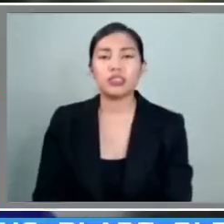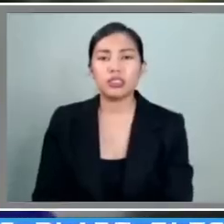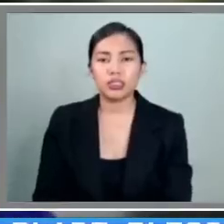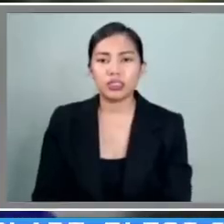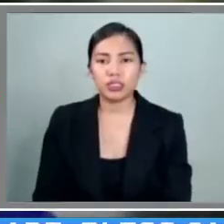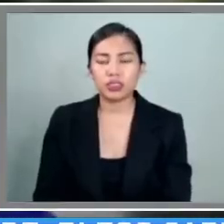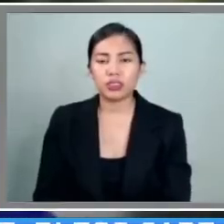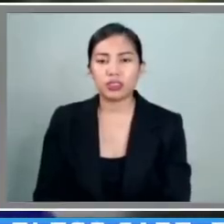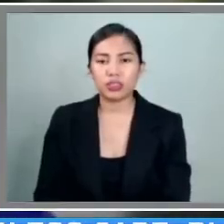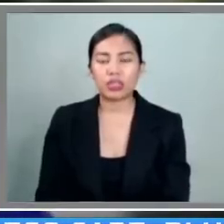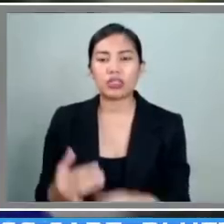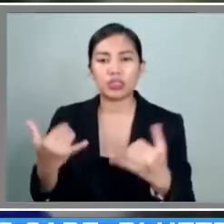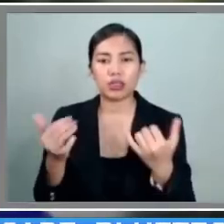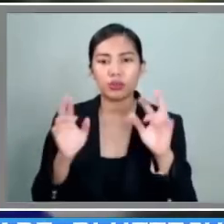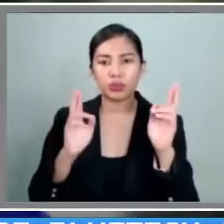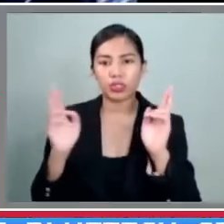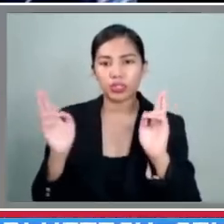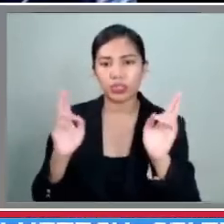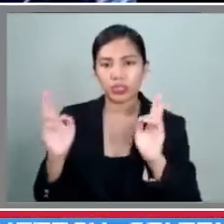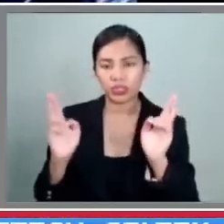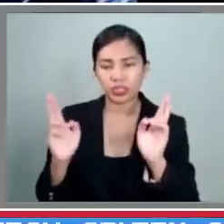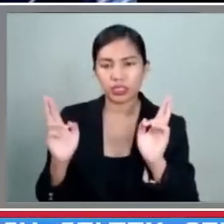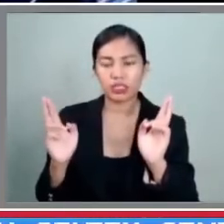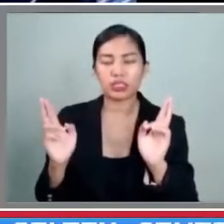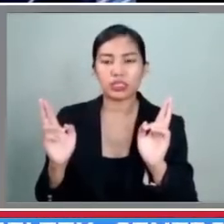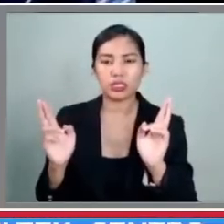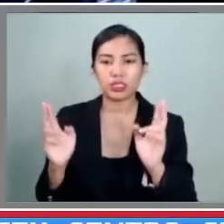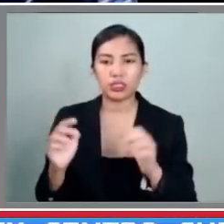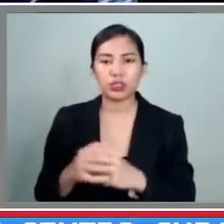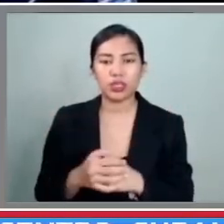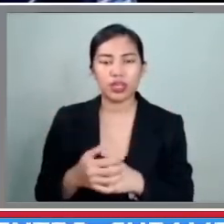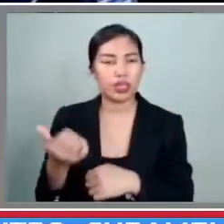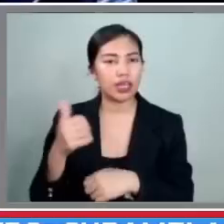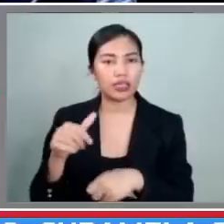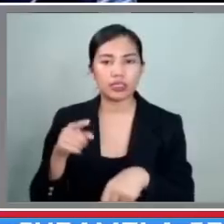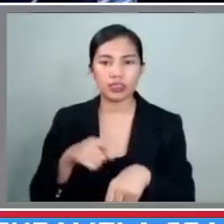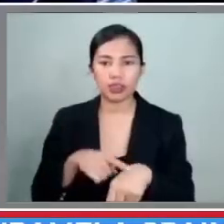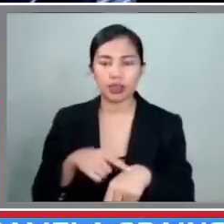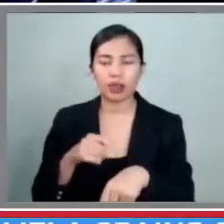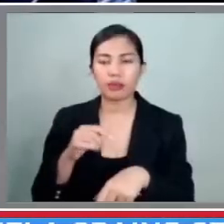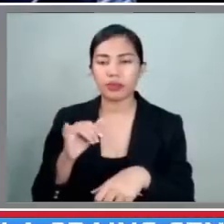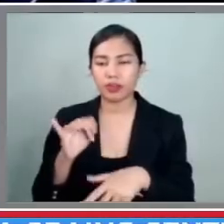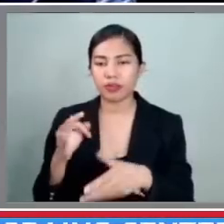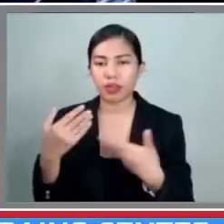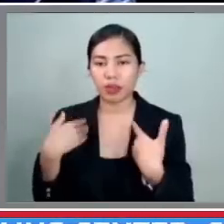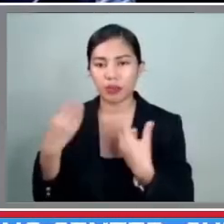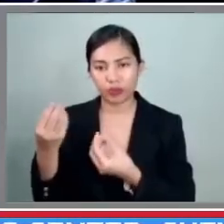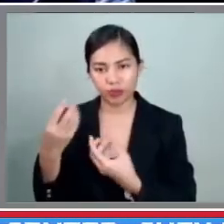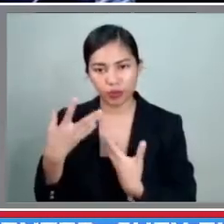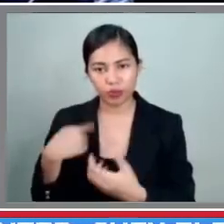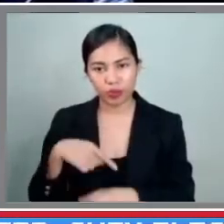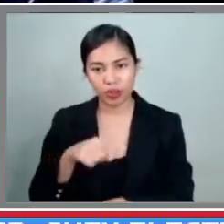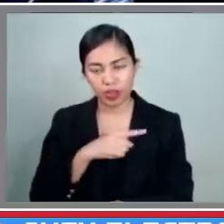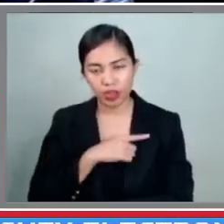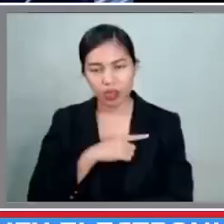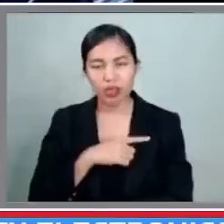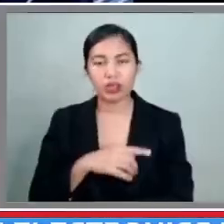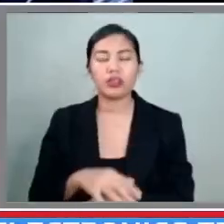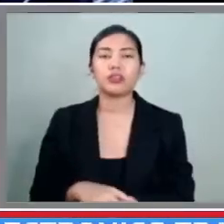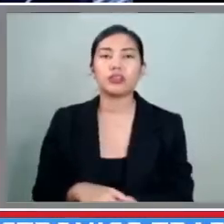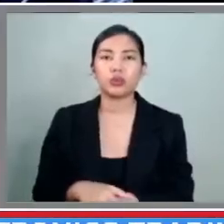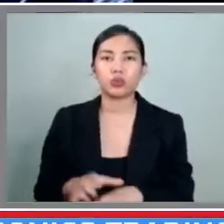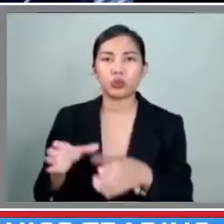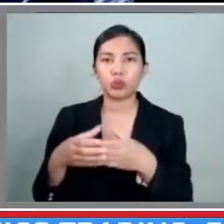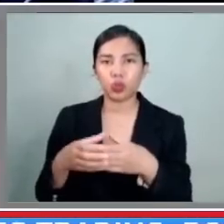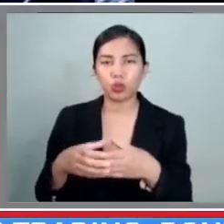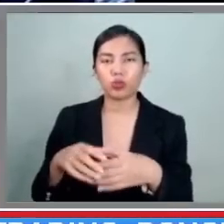naka-standby pa naman po yung ating cloud seeding operation. So anytime pag in-advise po kami ng Pag-asa at ng Bureau of Soil and Water Management ay pwede naman